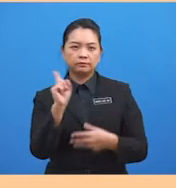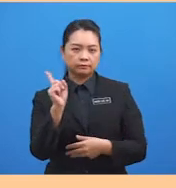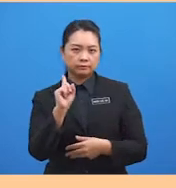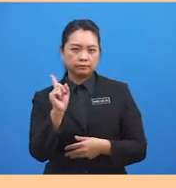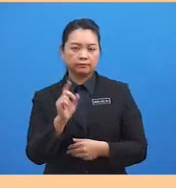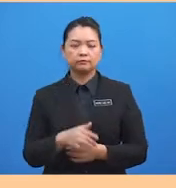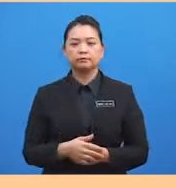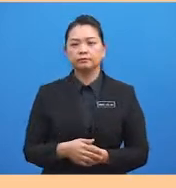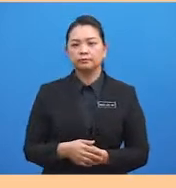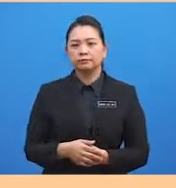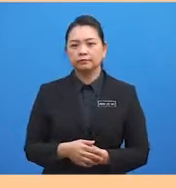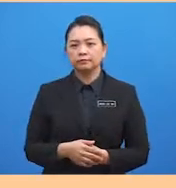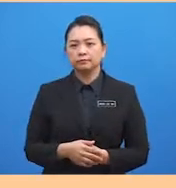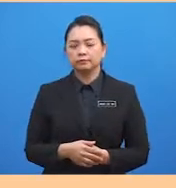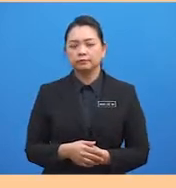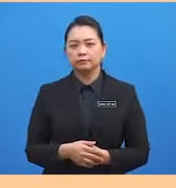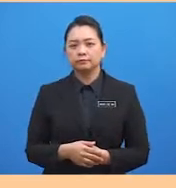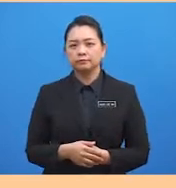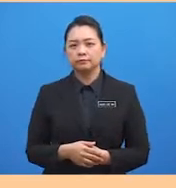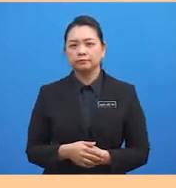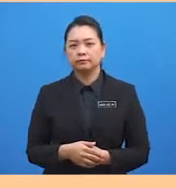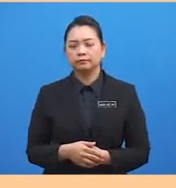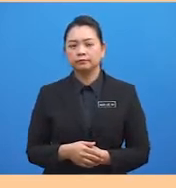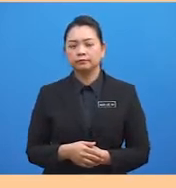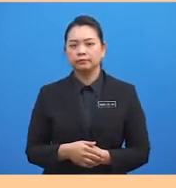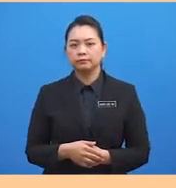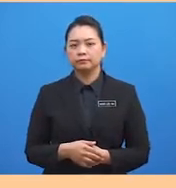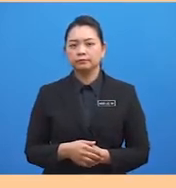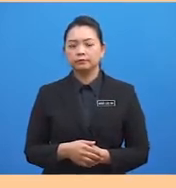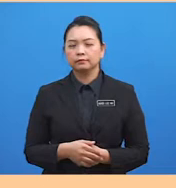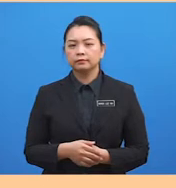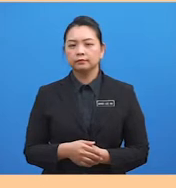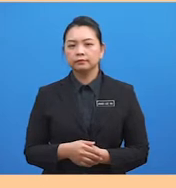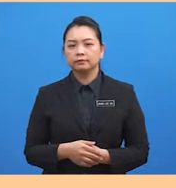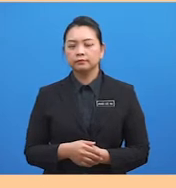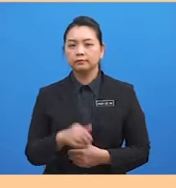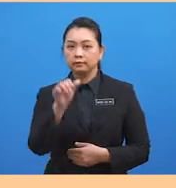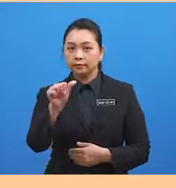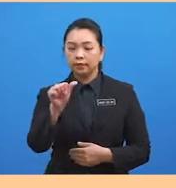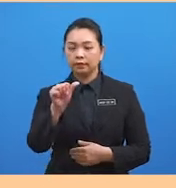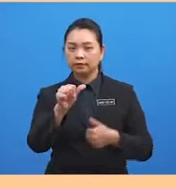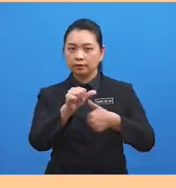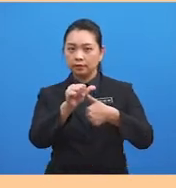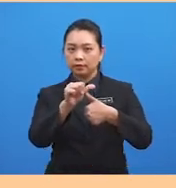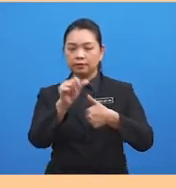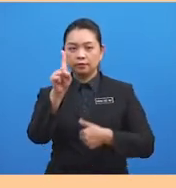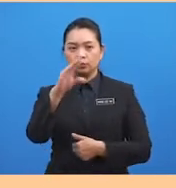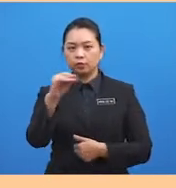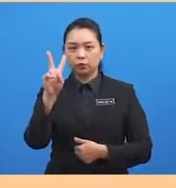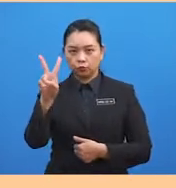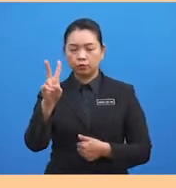Jawapan bagi soalan di atas ialah A. 1 dan 2.